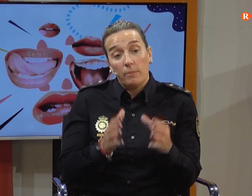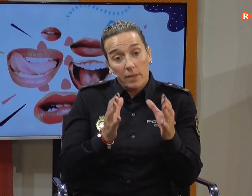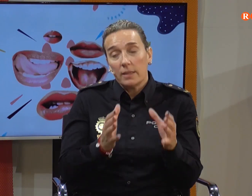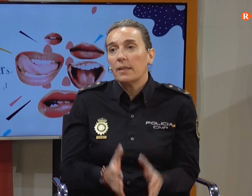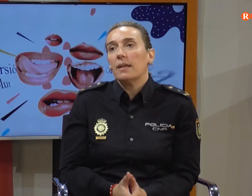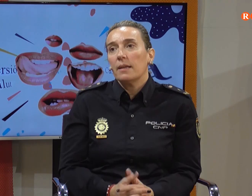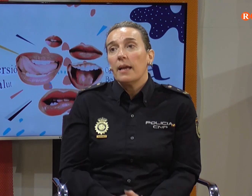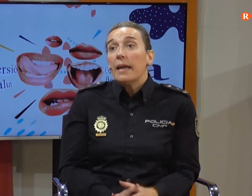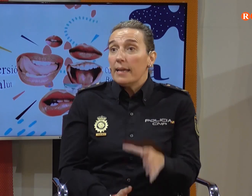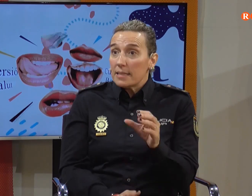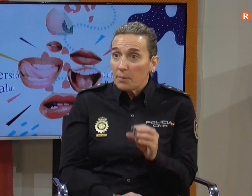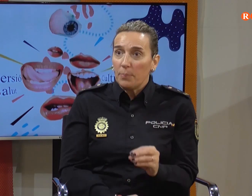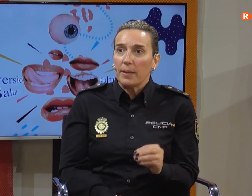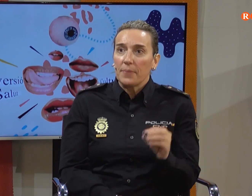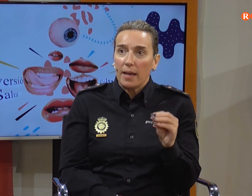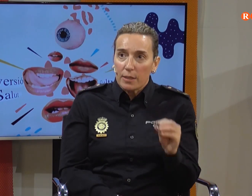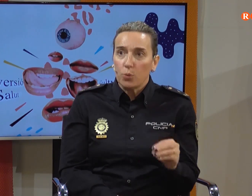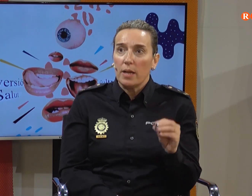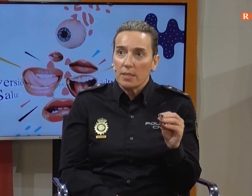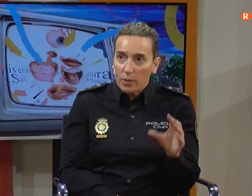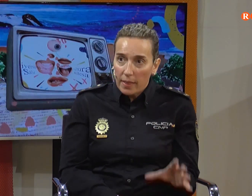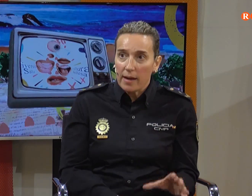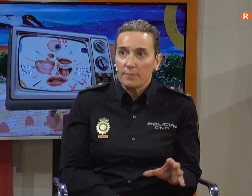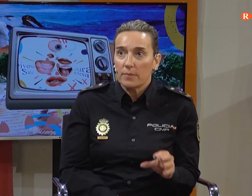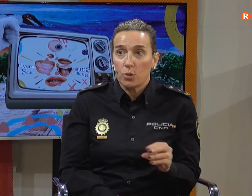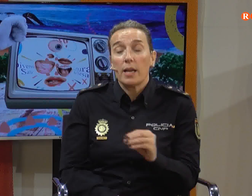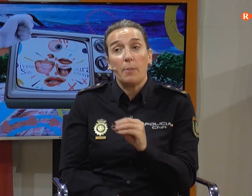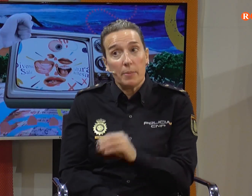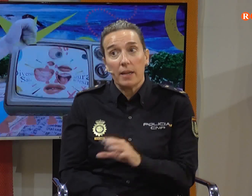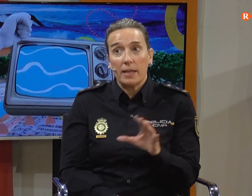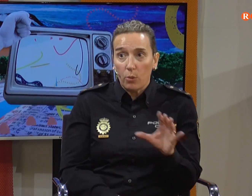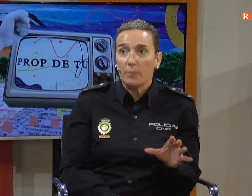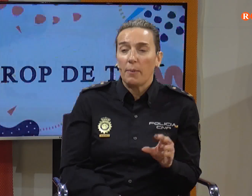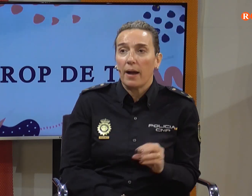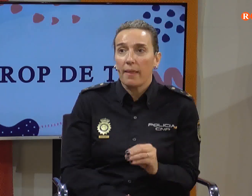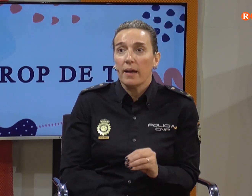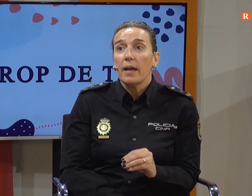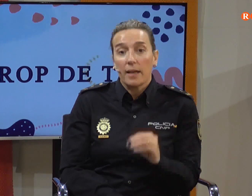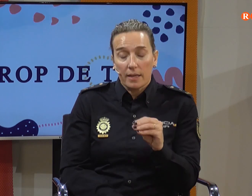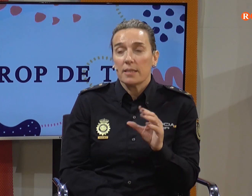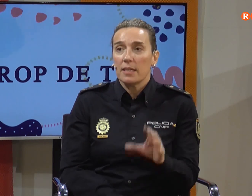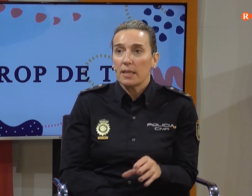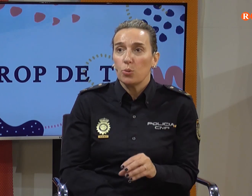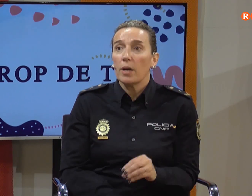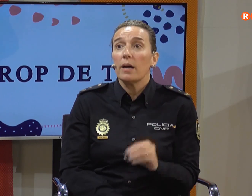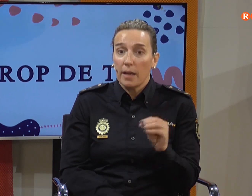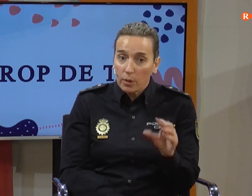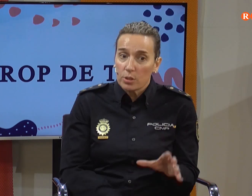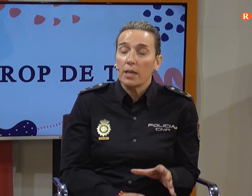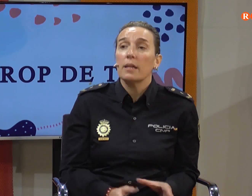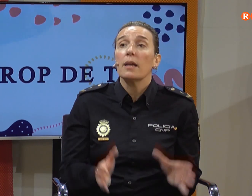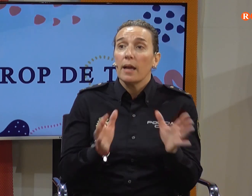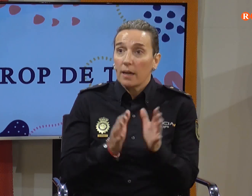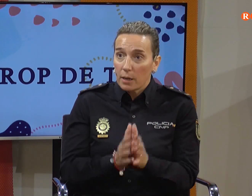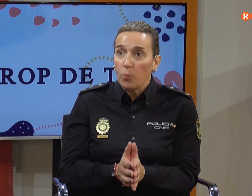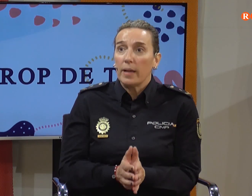com intentar, i sempre amb l'ajuda del ciutadà, no serà la primera ni l'última vegada que gràcies a aquesta ajuda hem